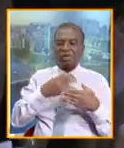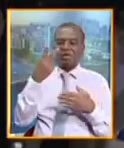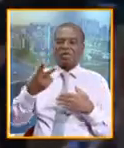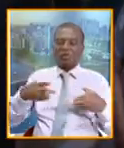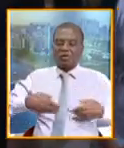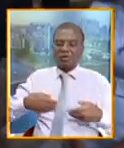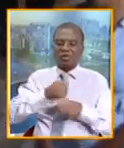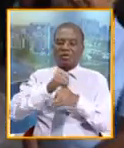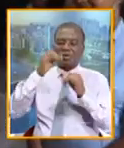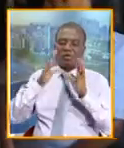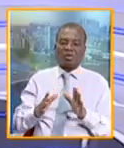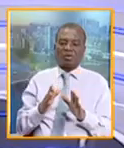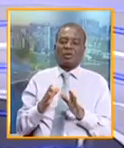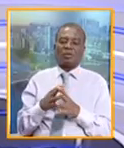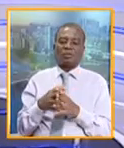jeunes entrepreneurs.